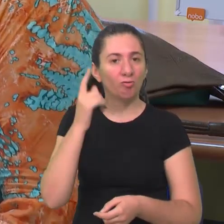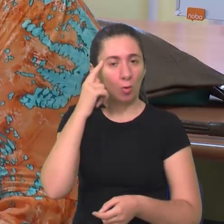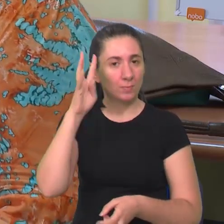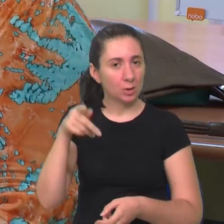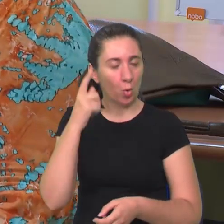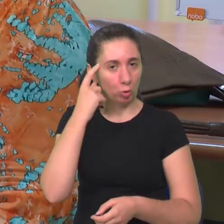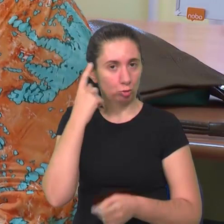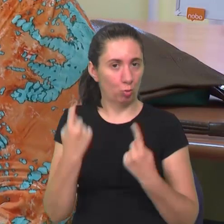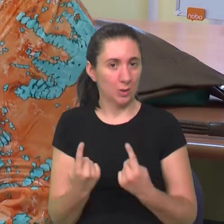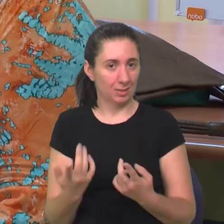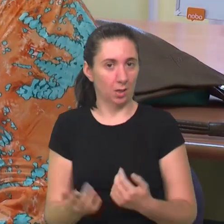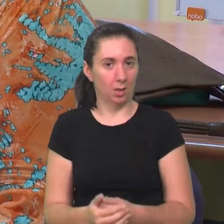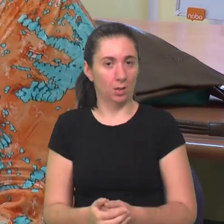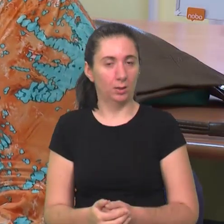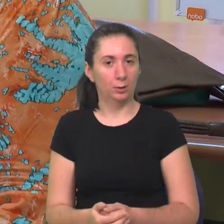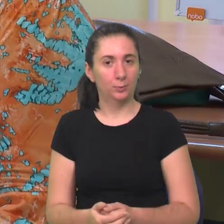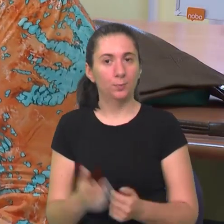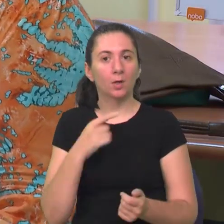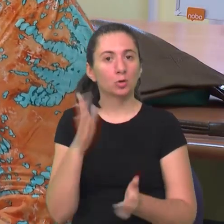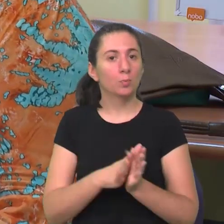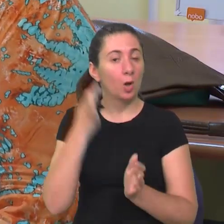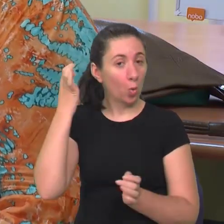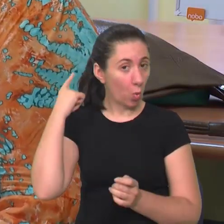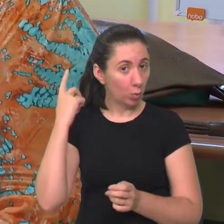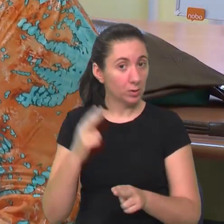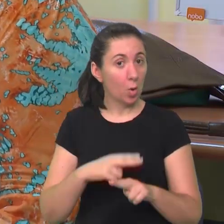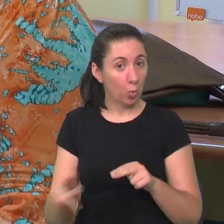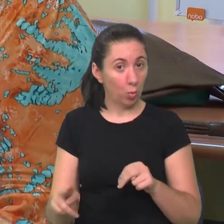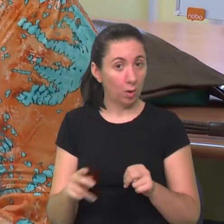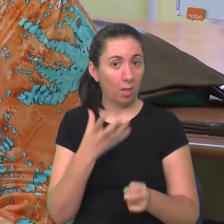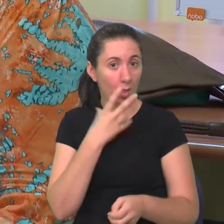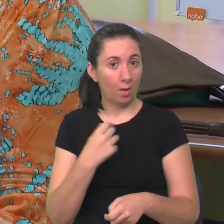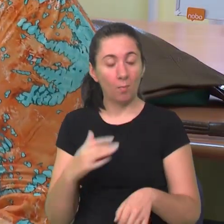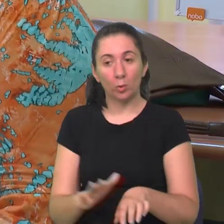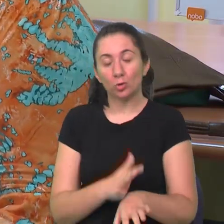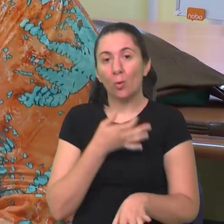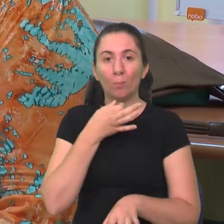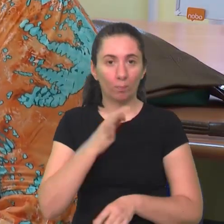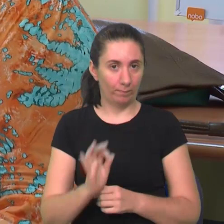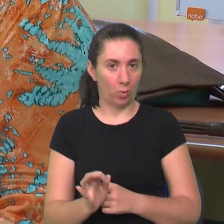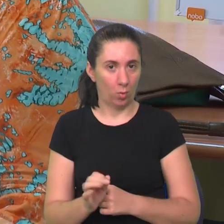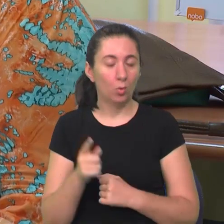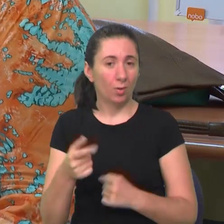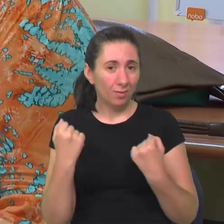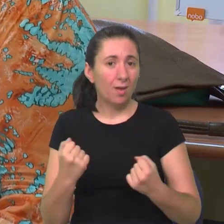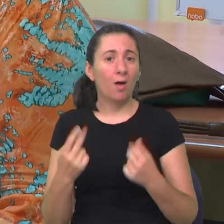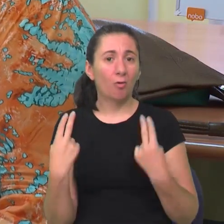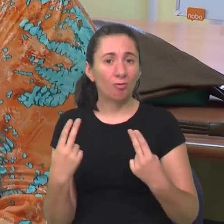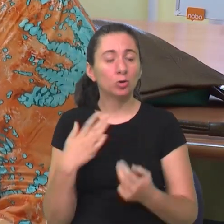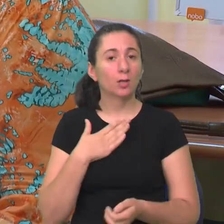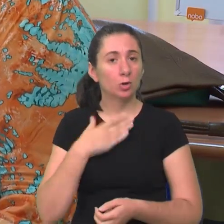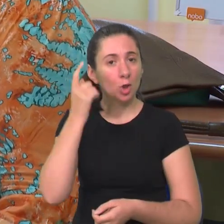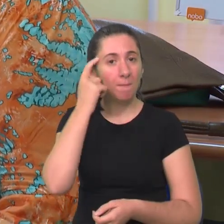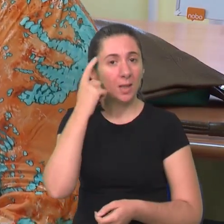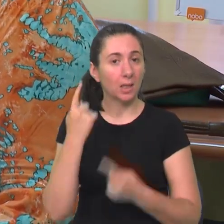stanju. Pa kažemo, kad nam je kosa uredna i lijepa, osjećamo se bolje. Znači, to je vrlo bitno za naše